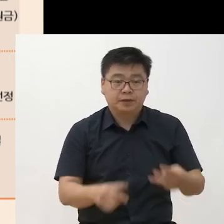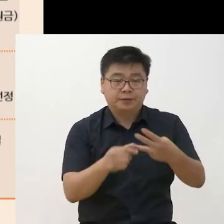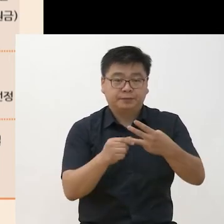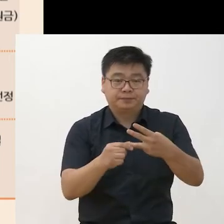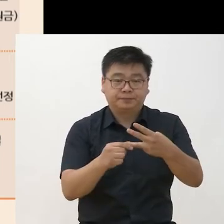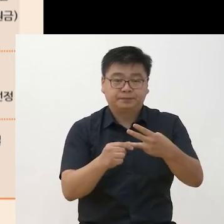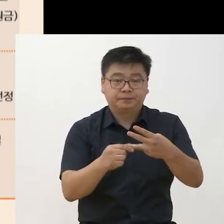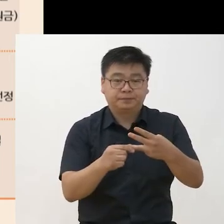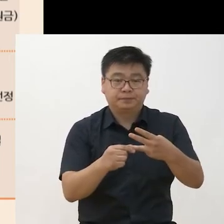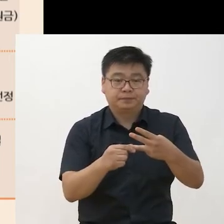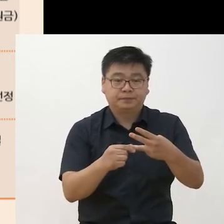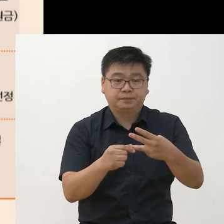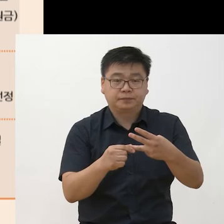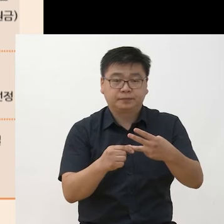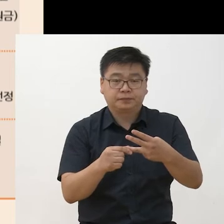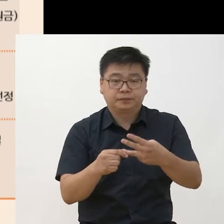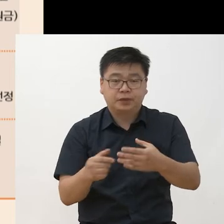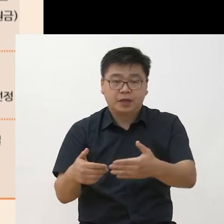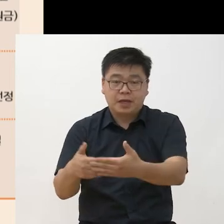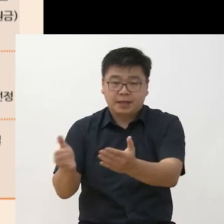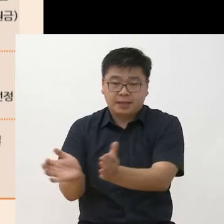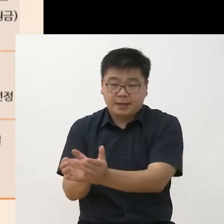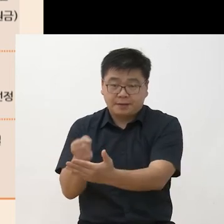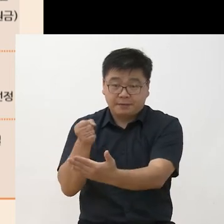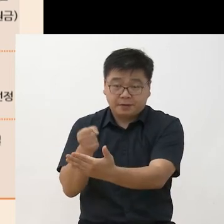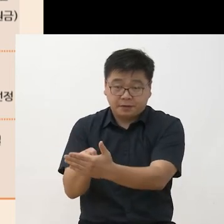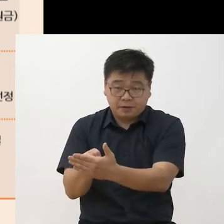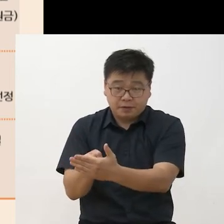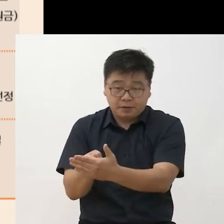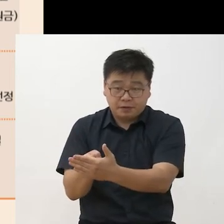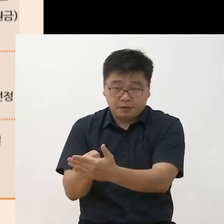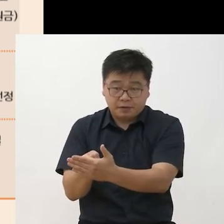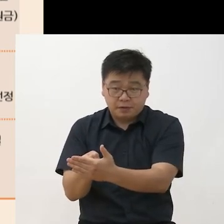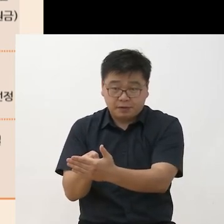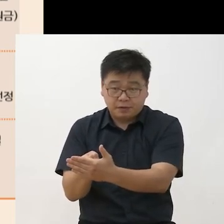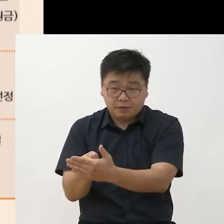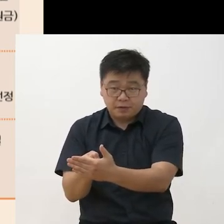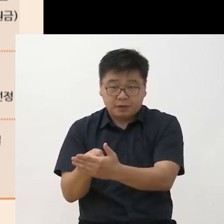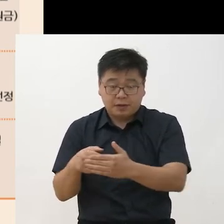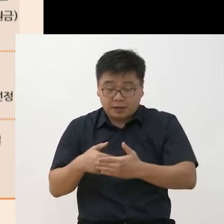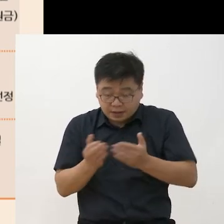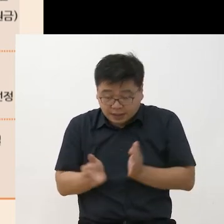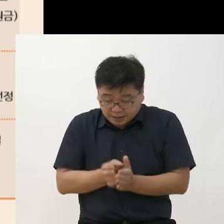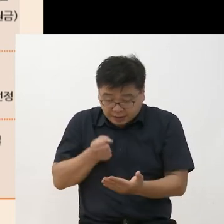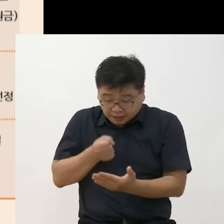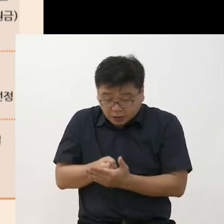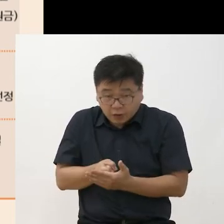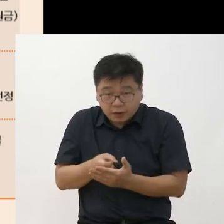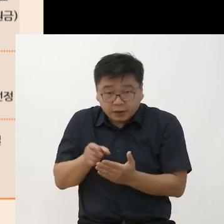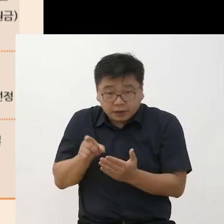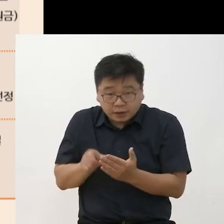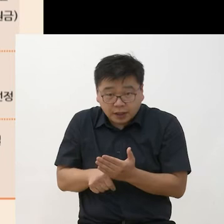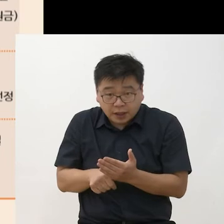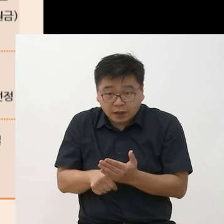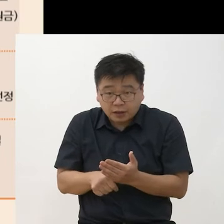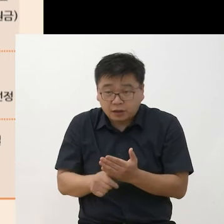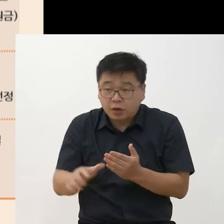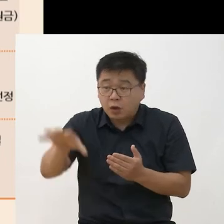번째로 단체가 선정이 될 경우에 수행하게 되는 방문 회차의